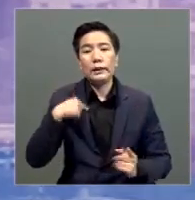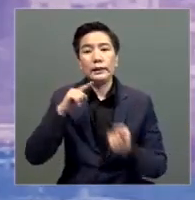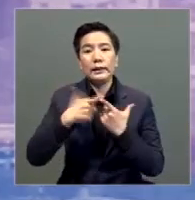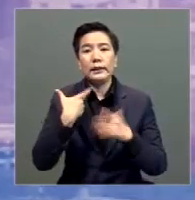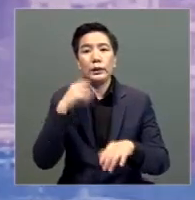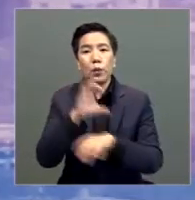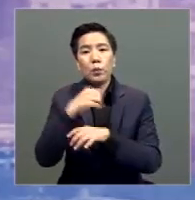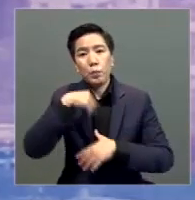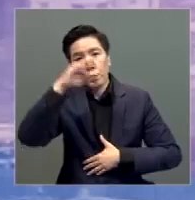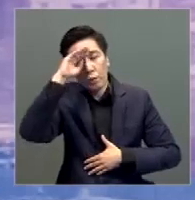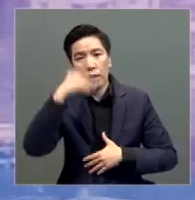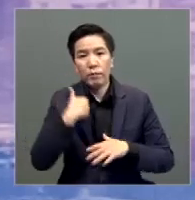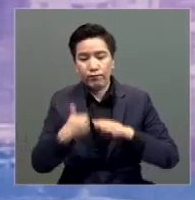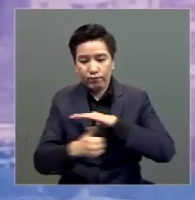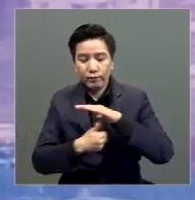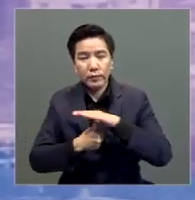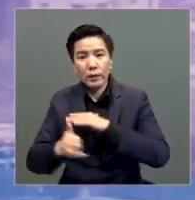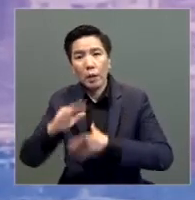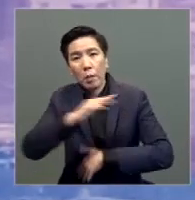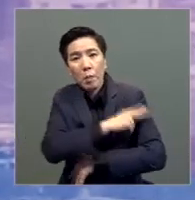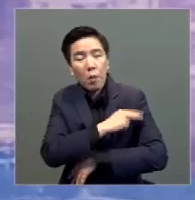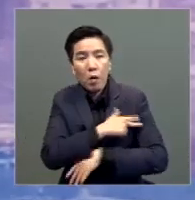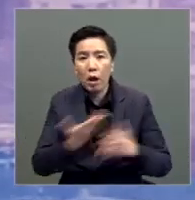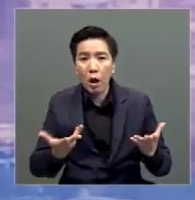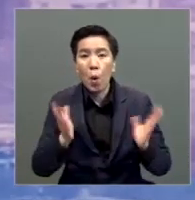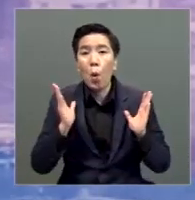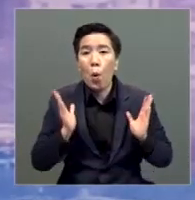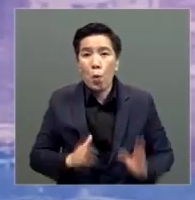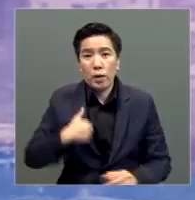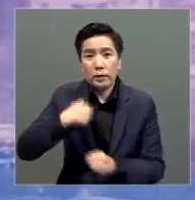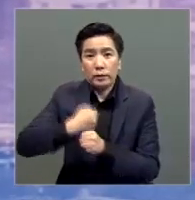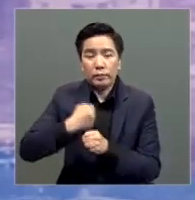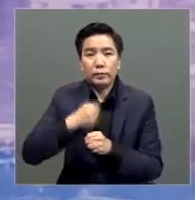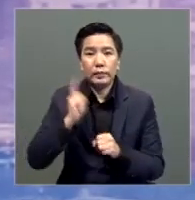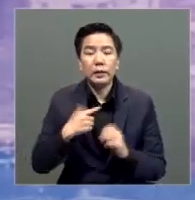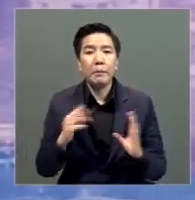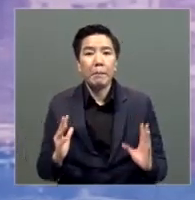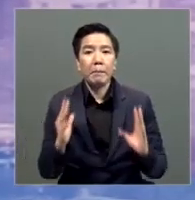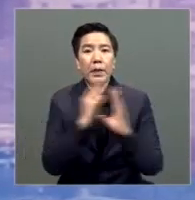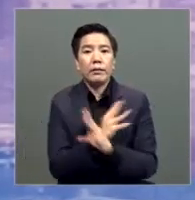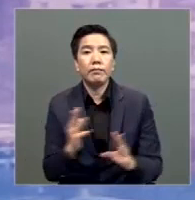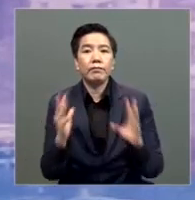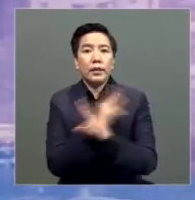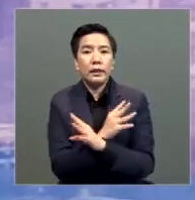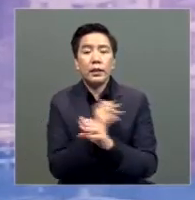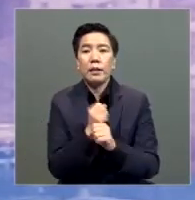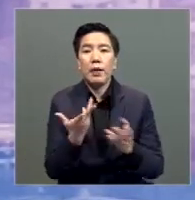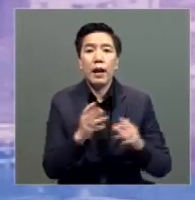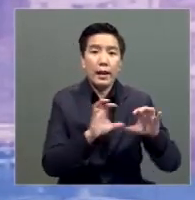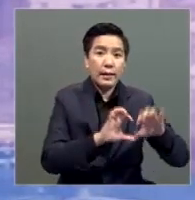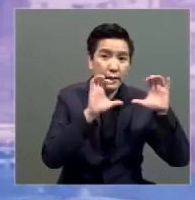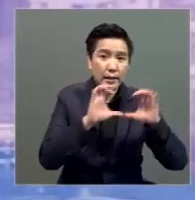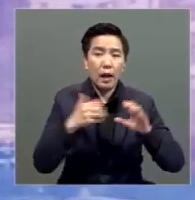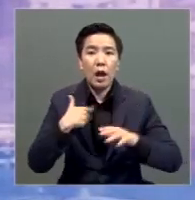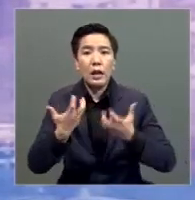บคุมตัวไปที่กักกันหรือแม้แต่คนที่ทำงานเป็นกะเป็นผลัดไม่ว่าจะเป็นราชการห